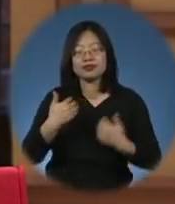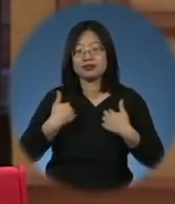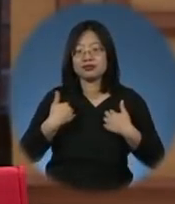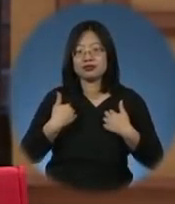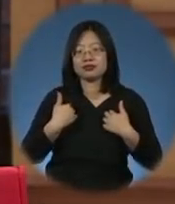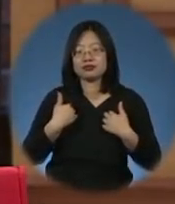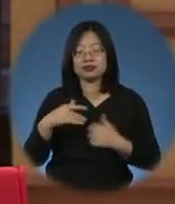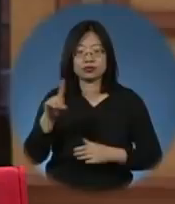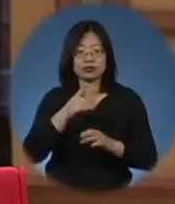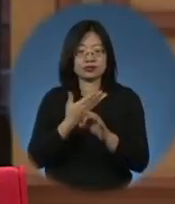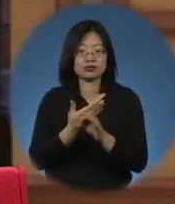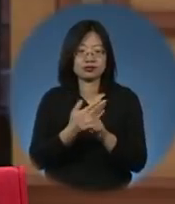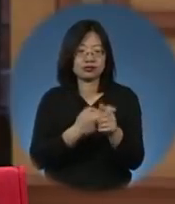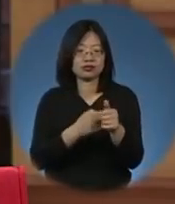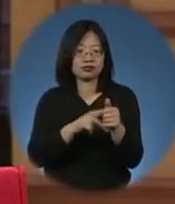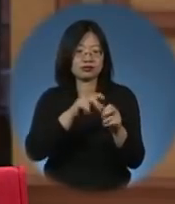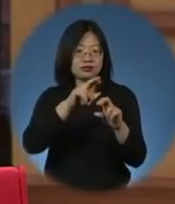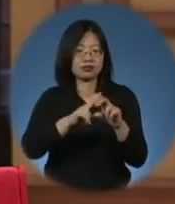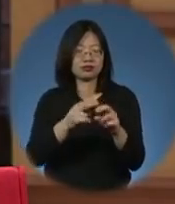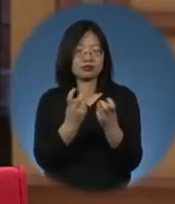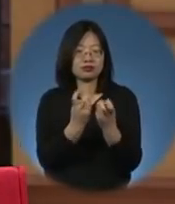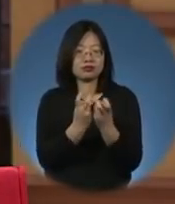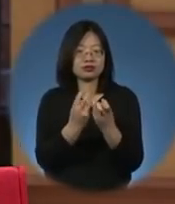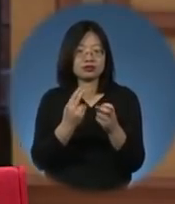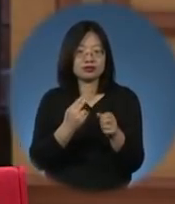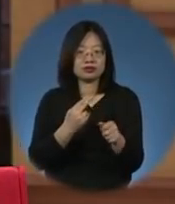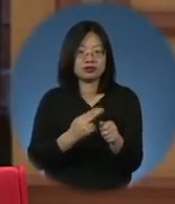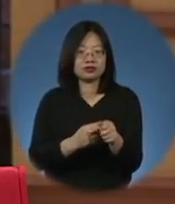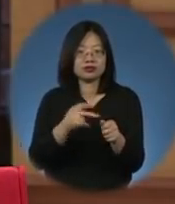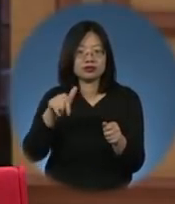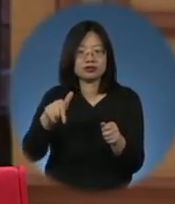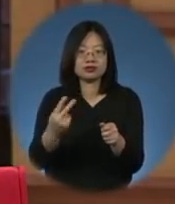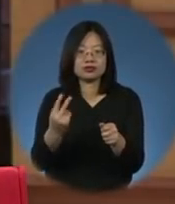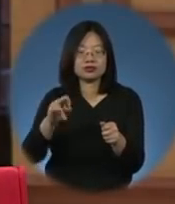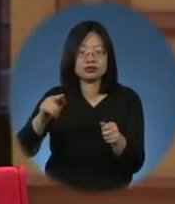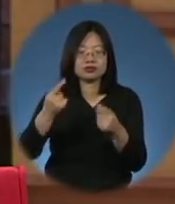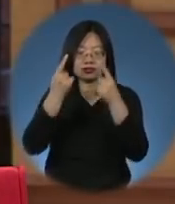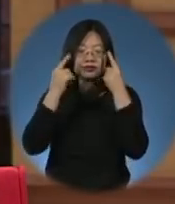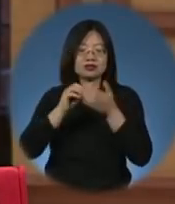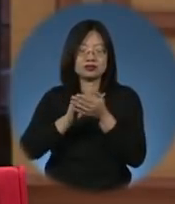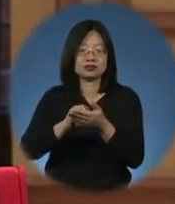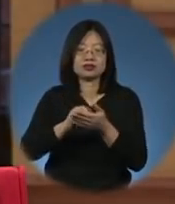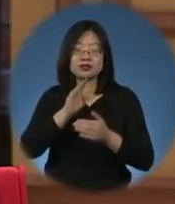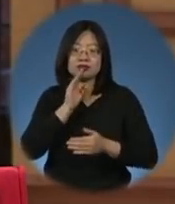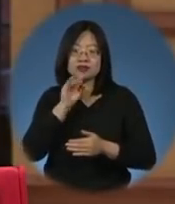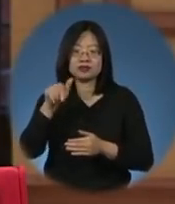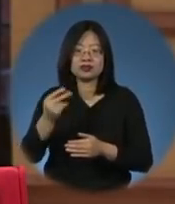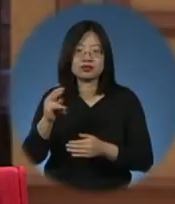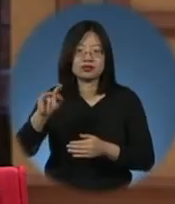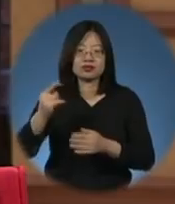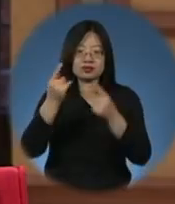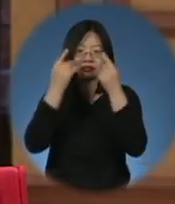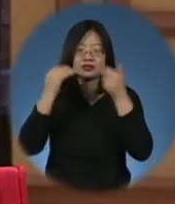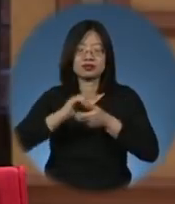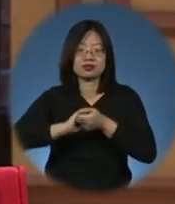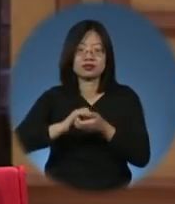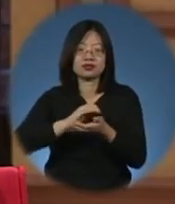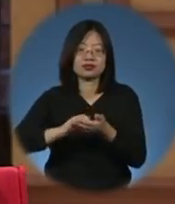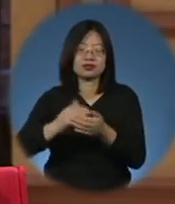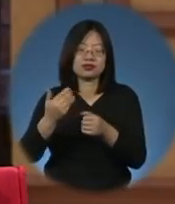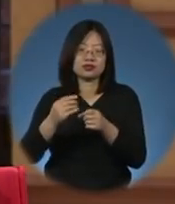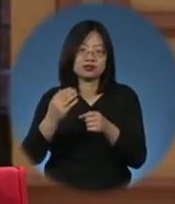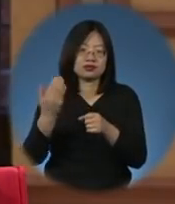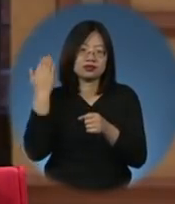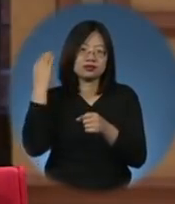재미있는 거는요. 교사가 될 수 있는 방법은 교원대학교를 가야 됩니다. 그러면 교원대학교의 정원을 과거 한